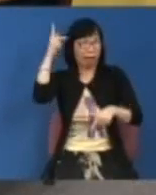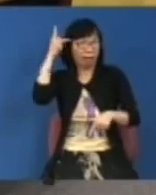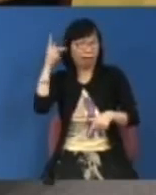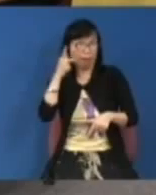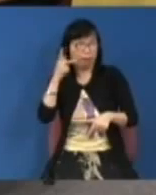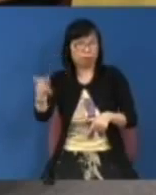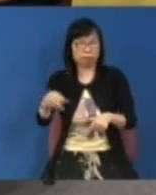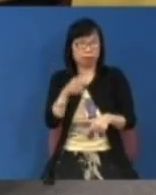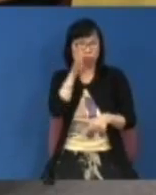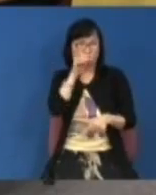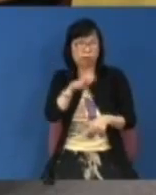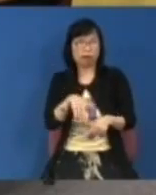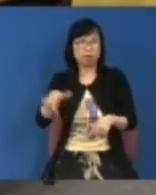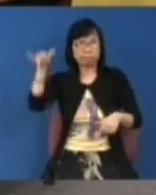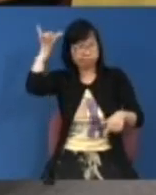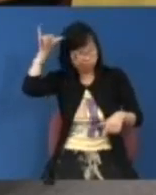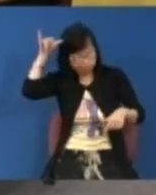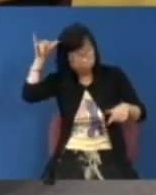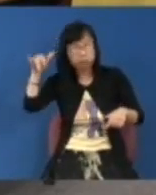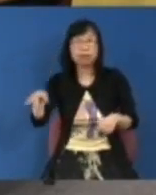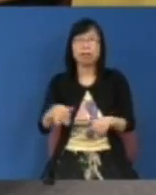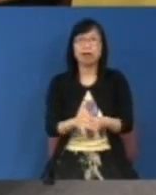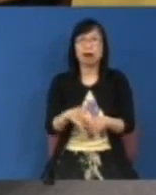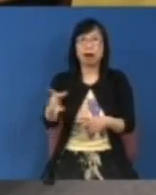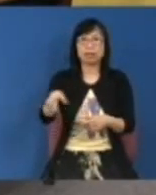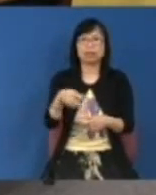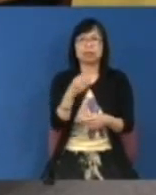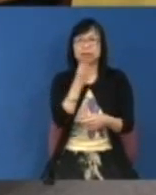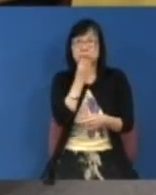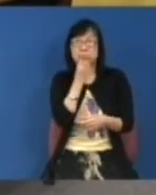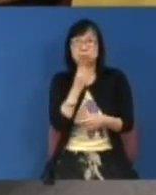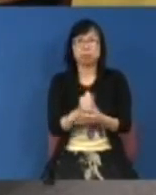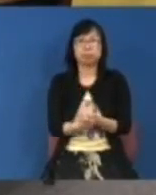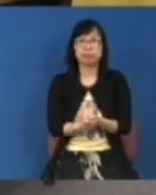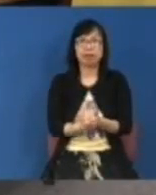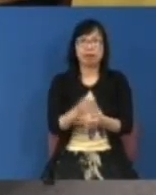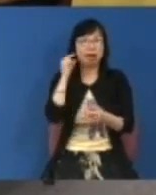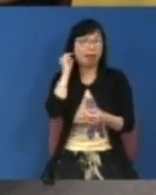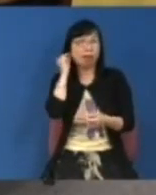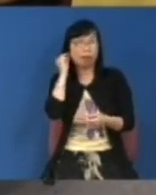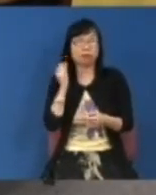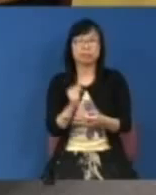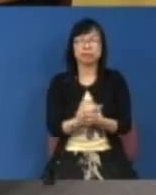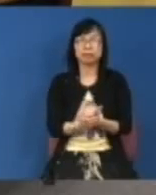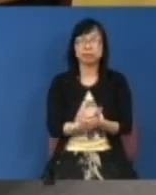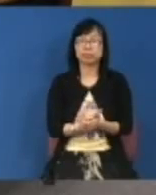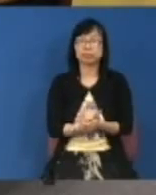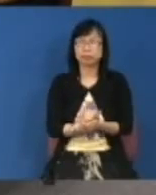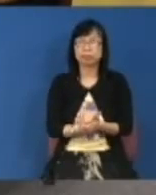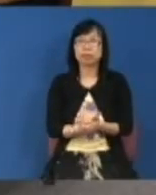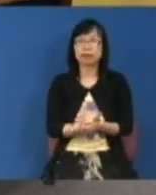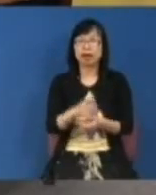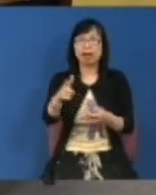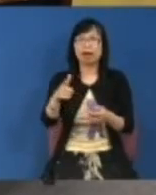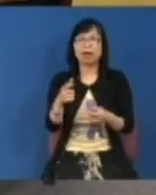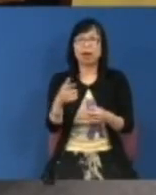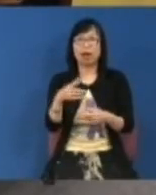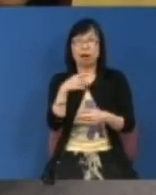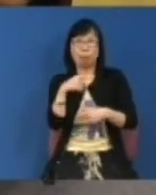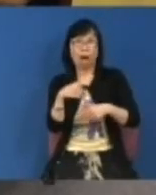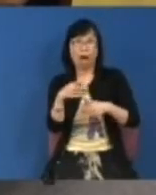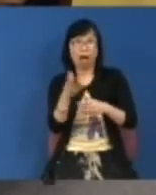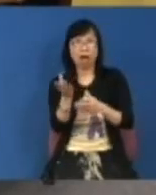就粗聲粗氣。或者是我們看東洋女魔，即係魔女啊，嗰啲 女排， 女排